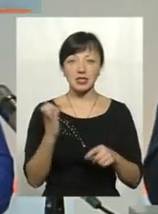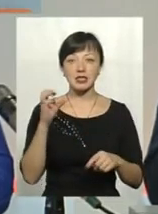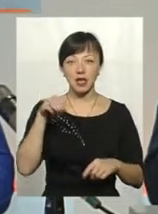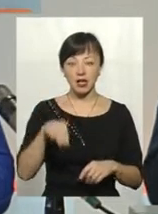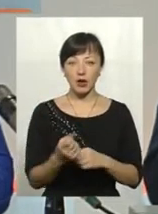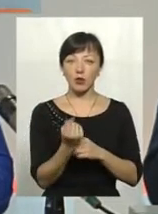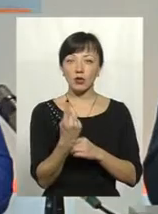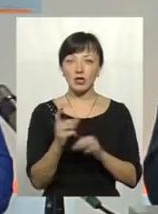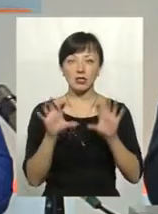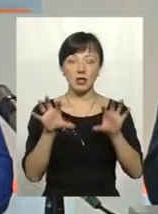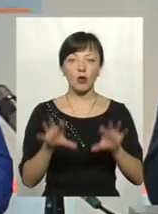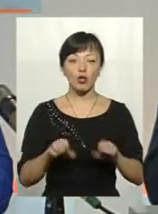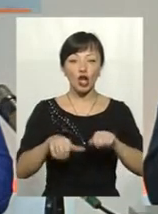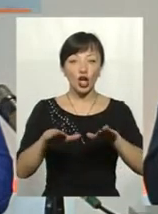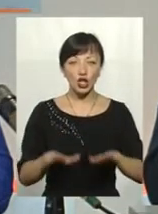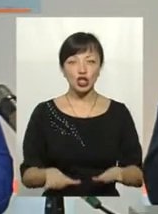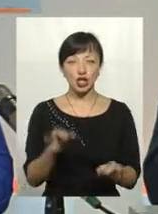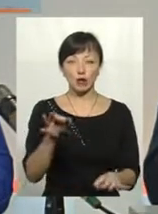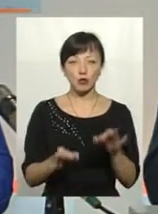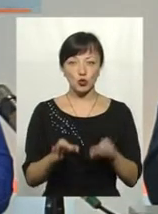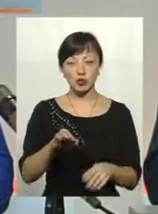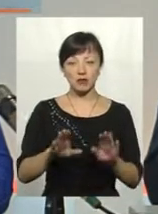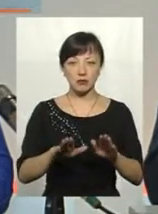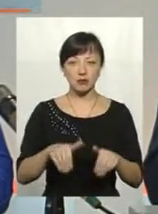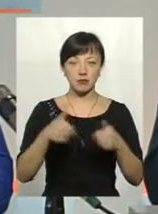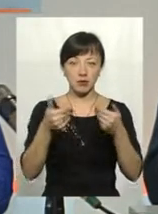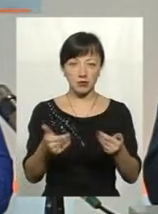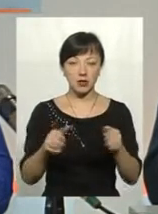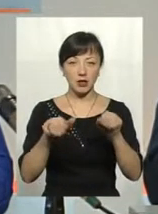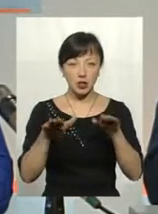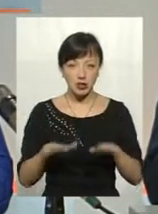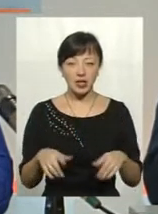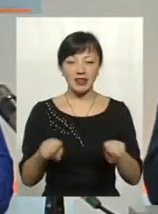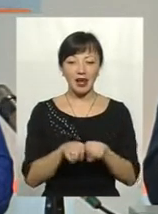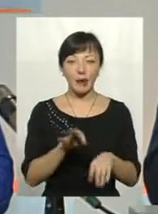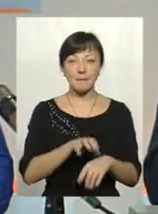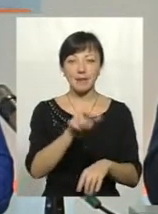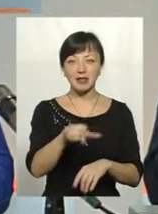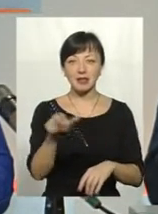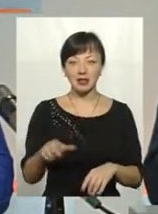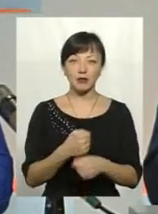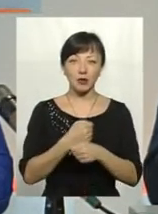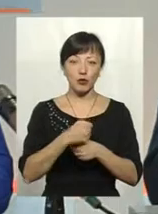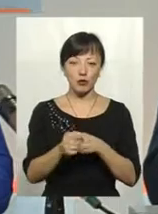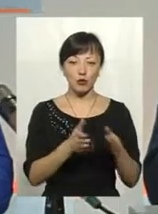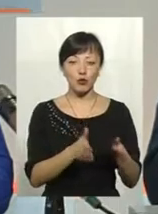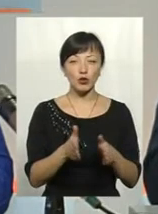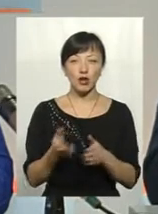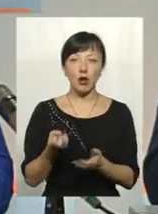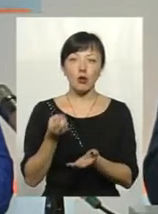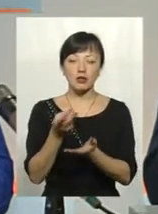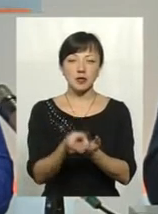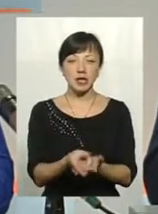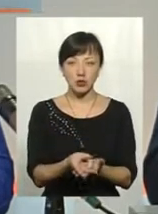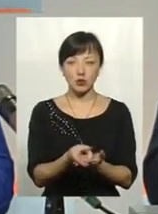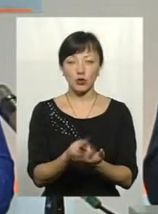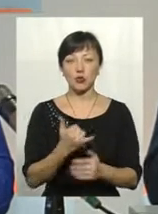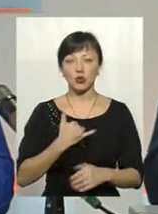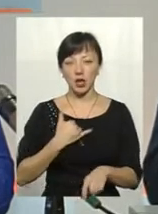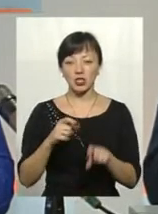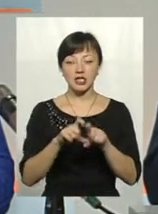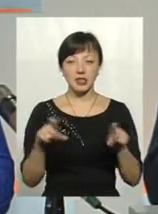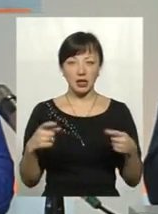11 закону рішенням суду, суд виносить ухвалу, і такі пацієнти в примусовому порядку госпіталізуються у наш заклад,